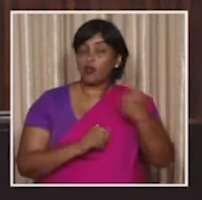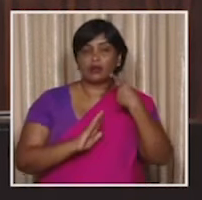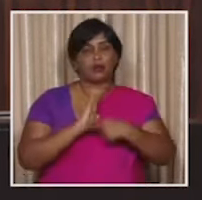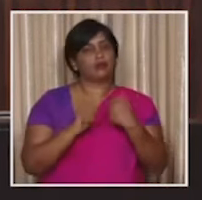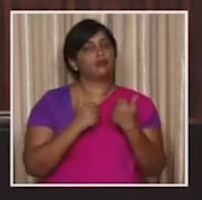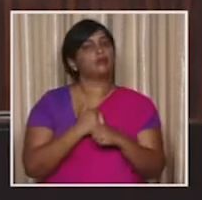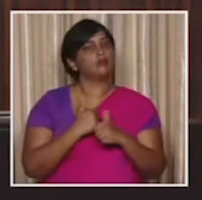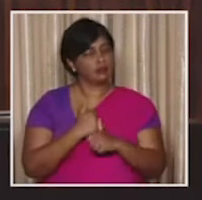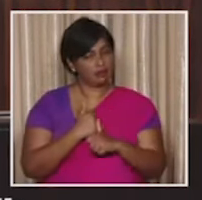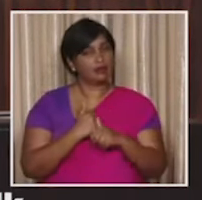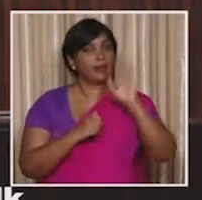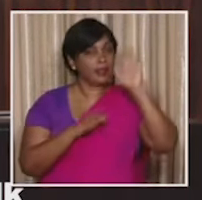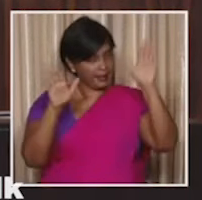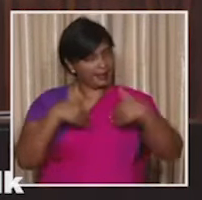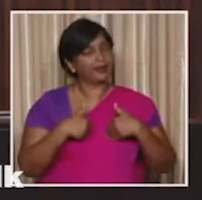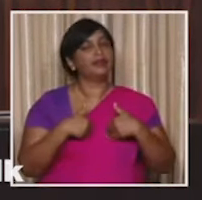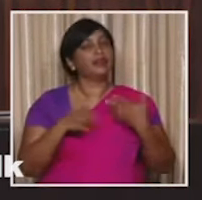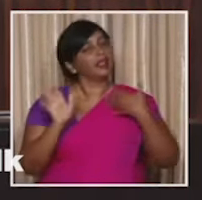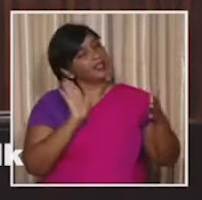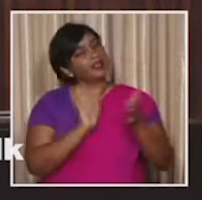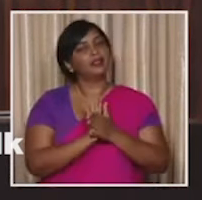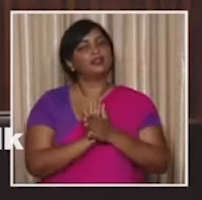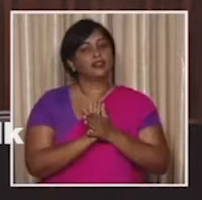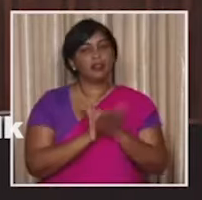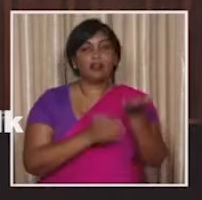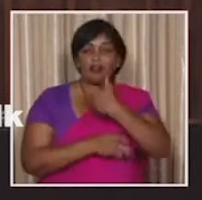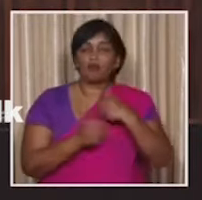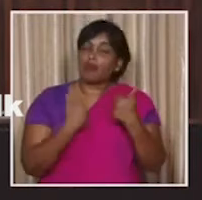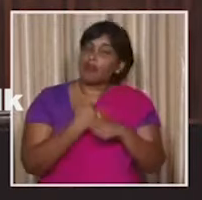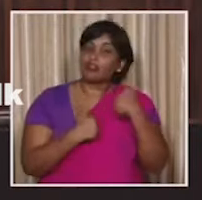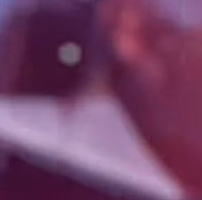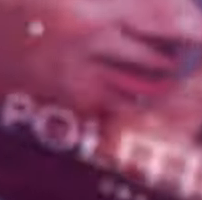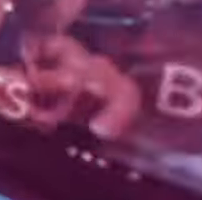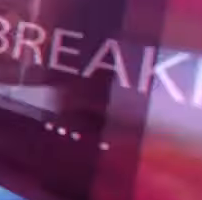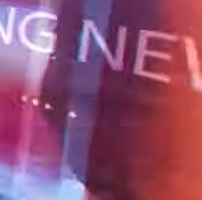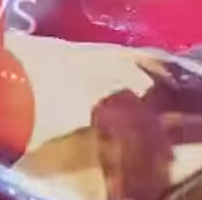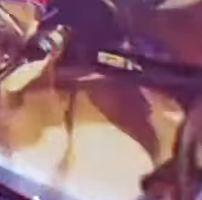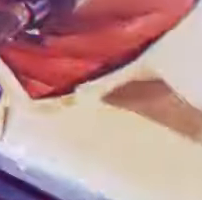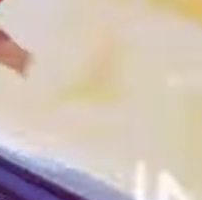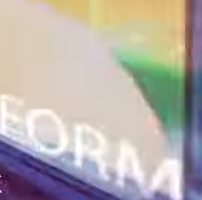නිර්මාණය කරමු. එන්න එකට එක් වී අපි හදමු අලුත් රටක්.